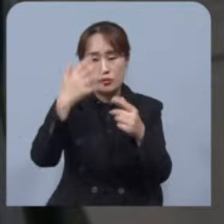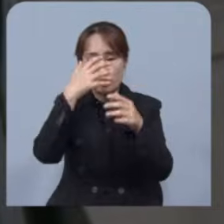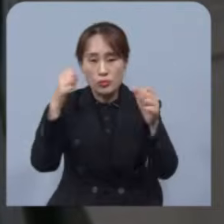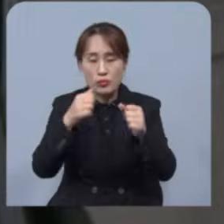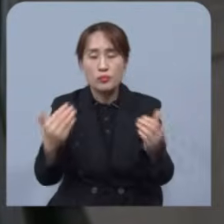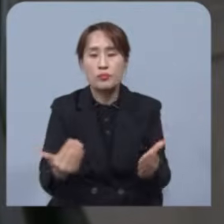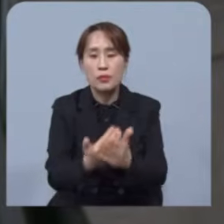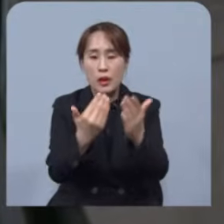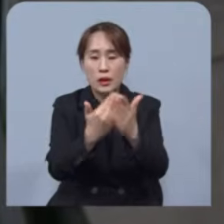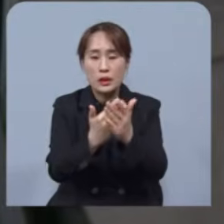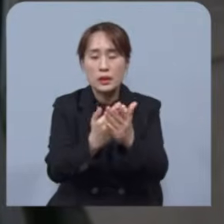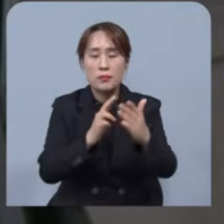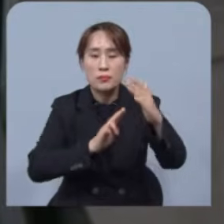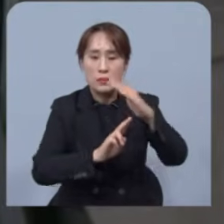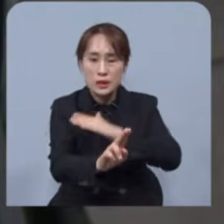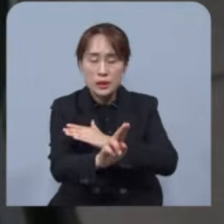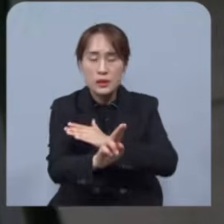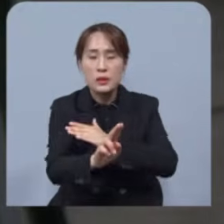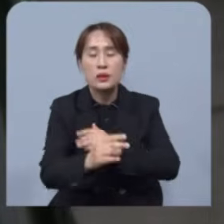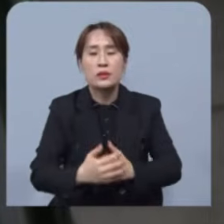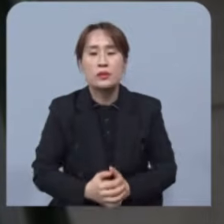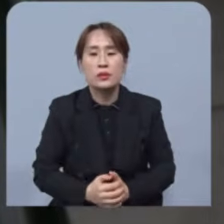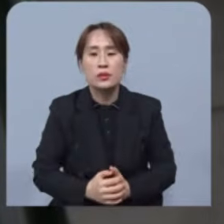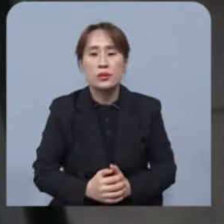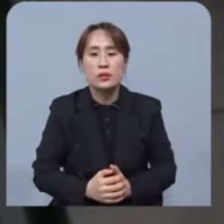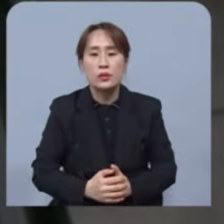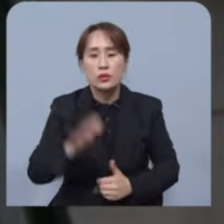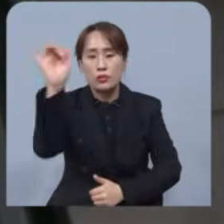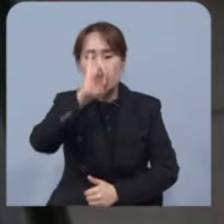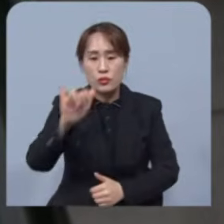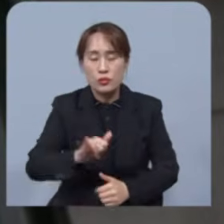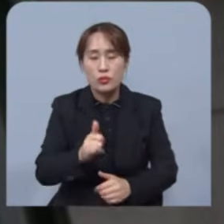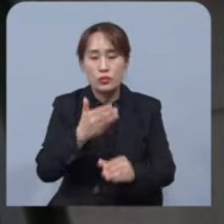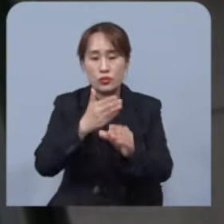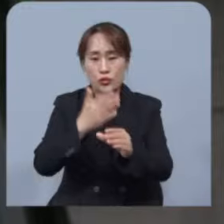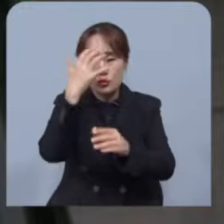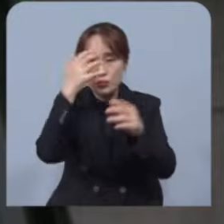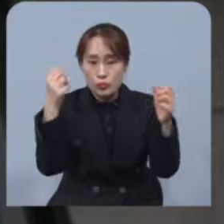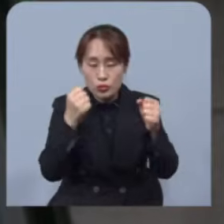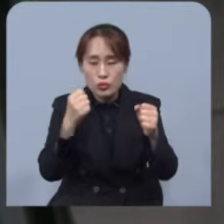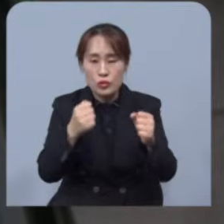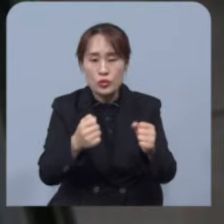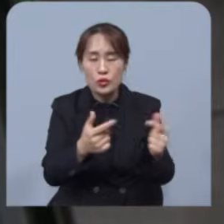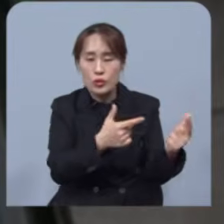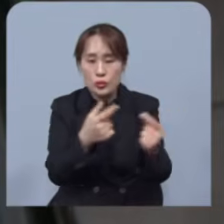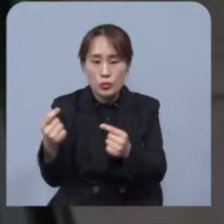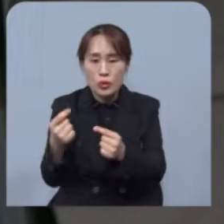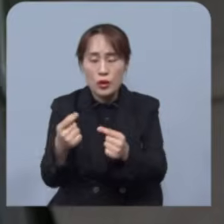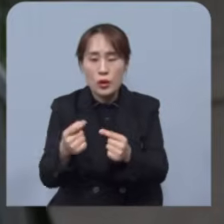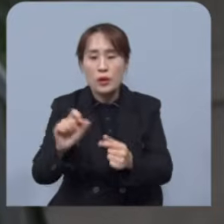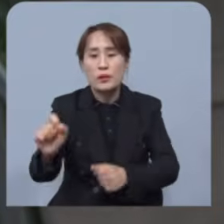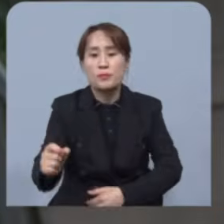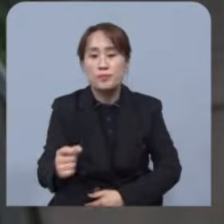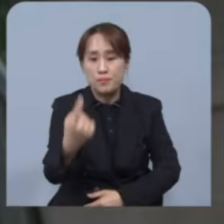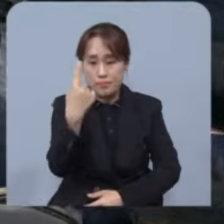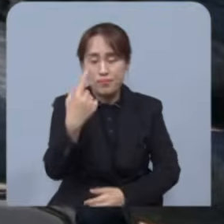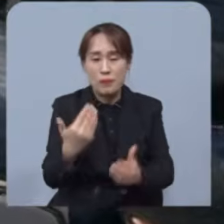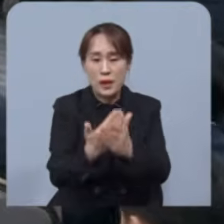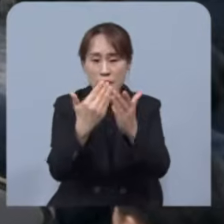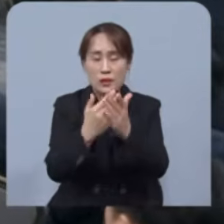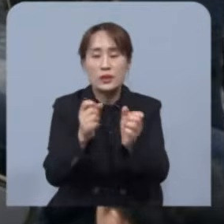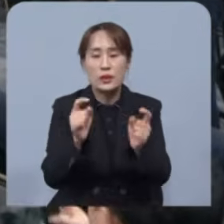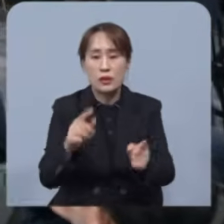충북 발전 비전, 즉 국토의 중심, 충청북도에서 균형 성장의 초석을 다지다,